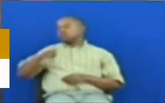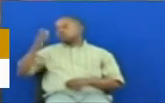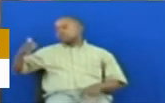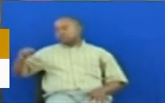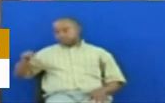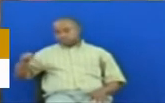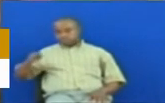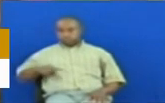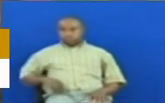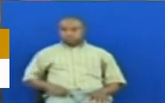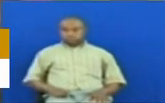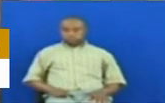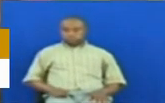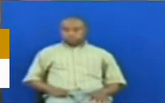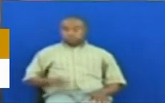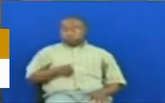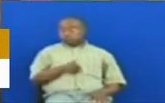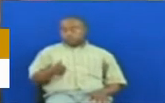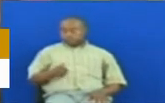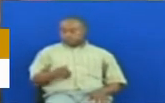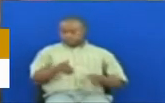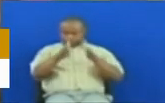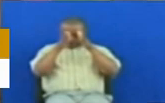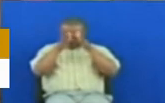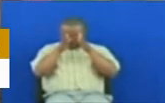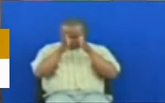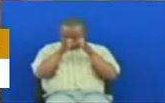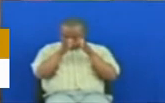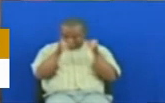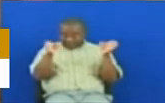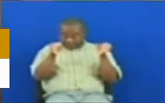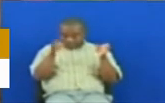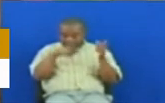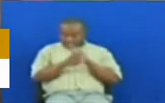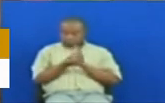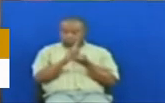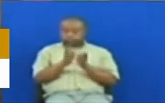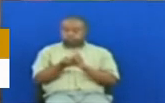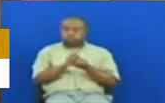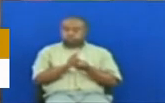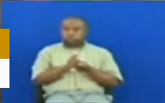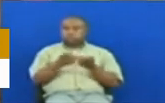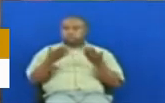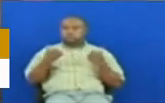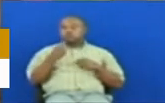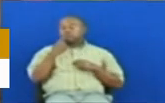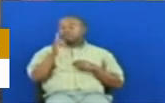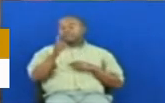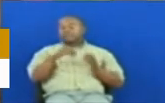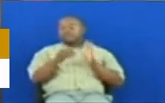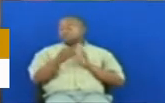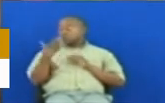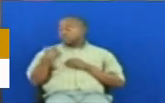na walikuwa very specific kwenye principle ya rotation, na kama tulivyosema ilikuwepo kwenye sheria